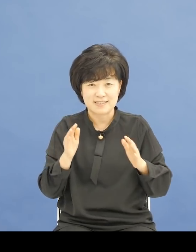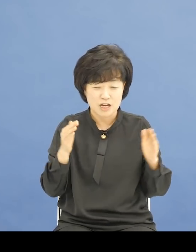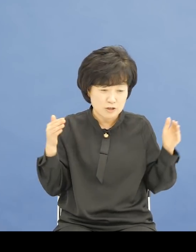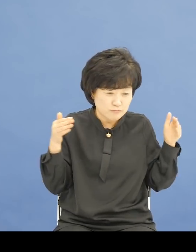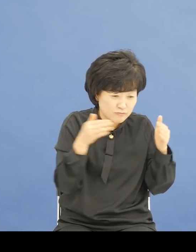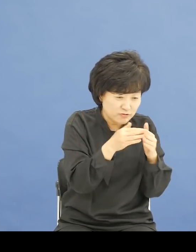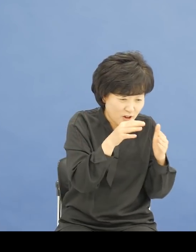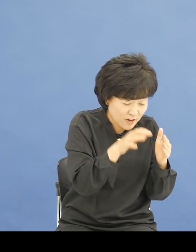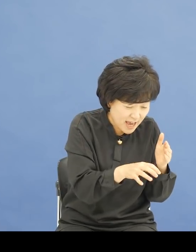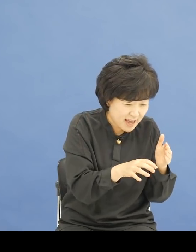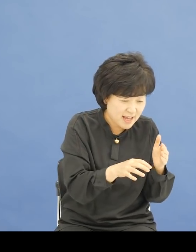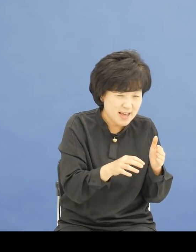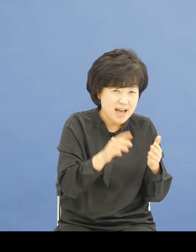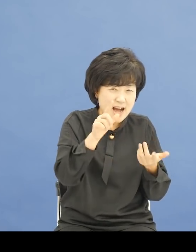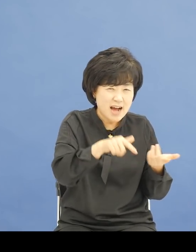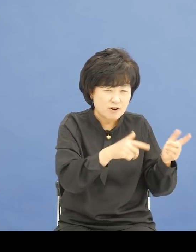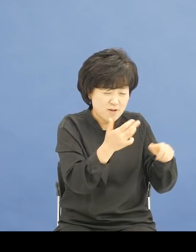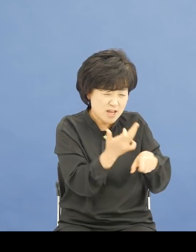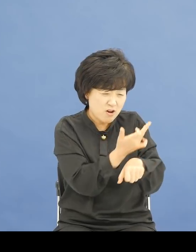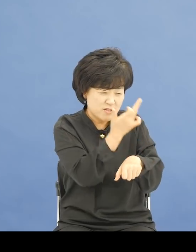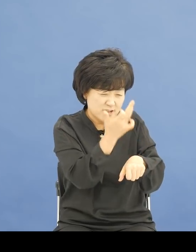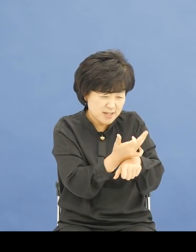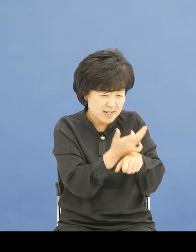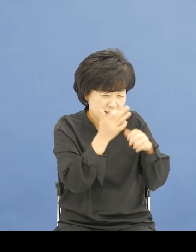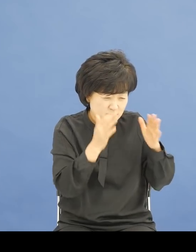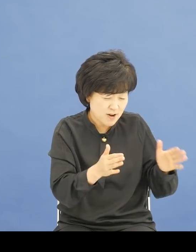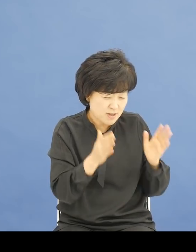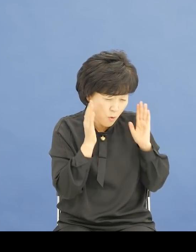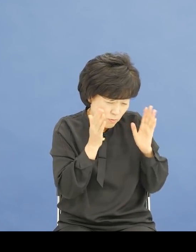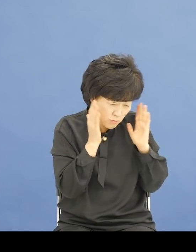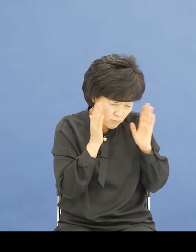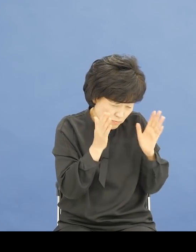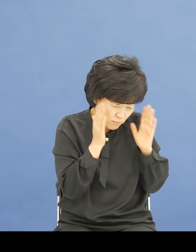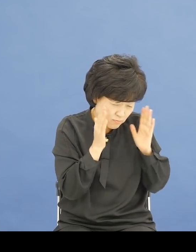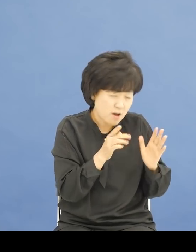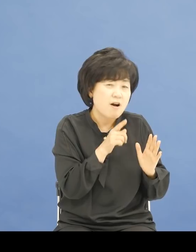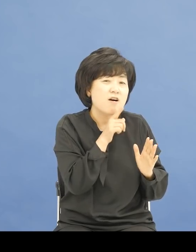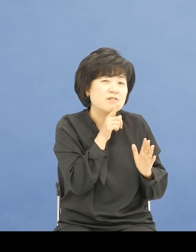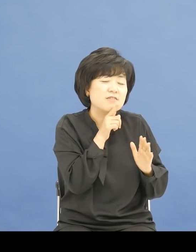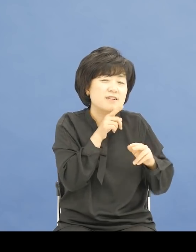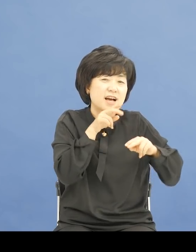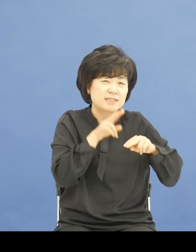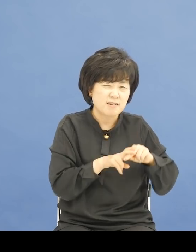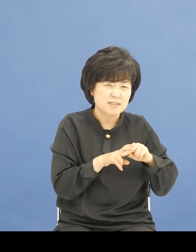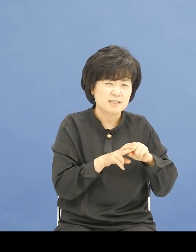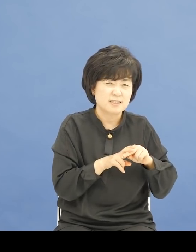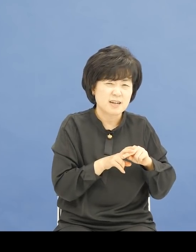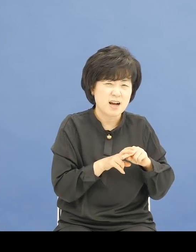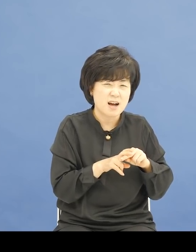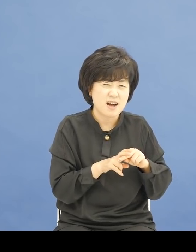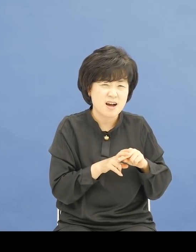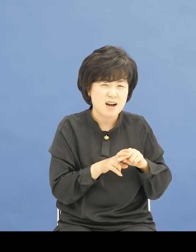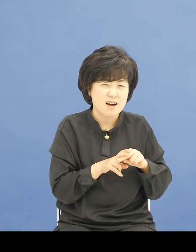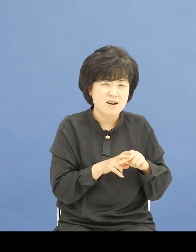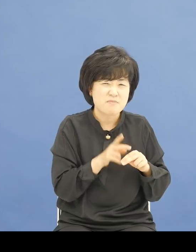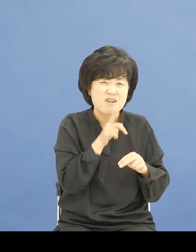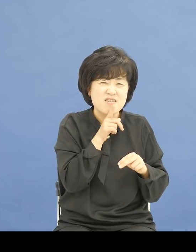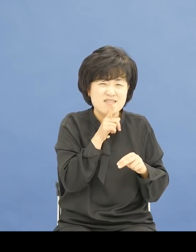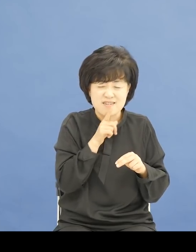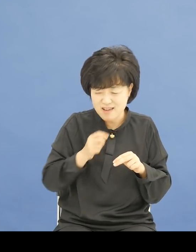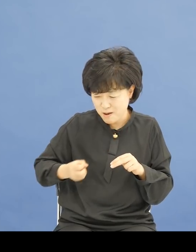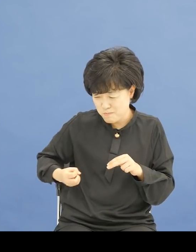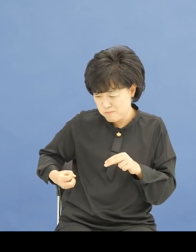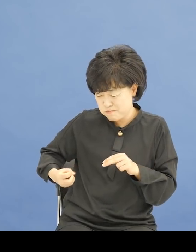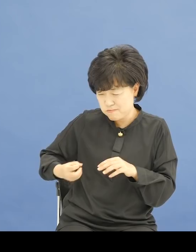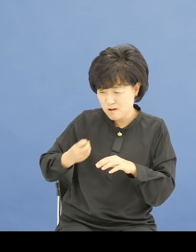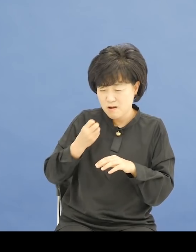네, 네. 하루 종일 이제 18시간씩 이제 공부를 했어요. 예, 예. 네, 또 엉덩이 계속 앉아 있으니까 막 이제 고름 같은